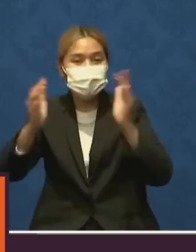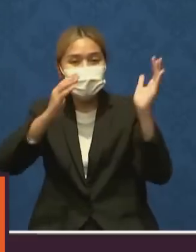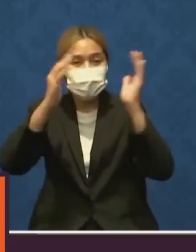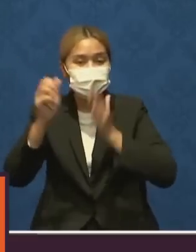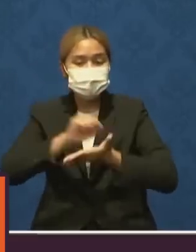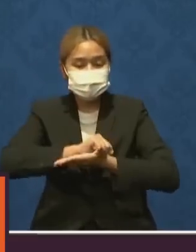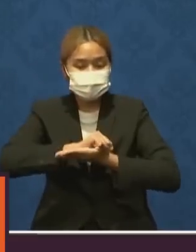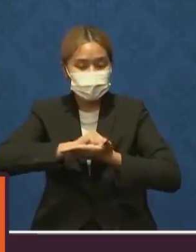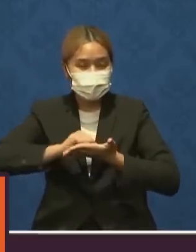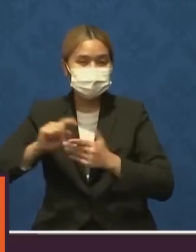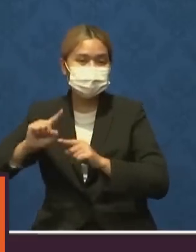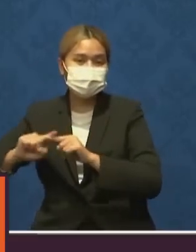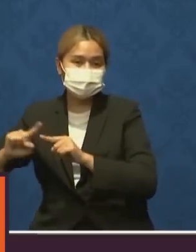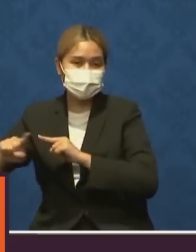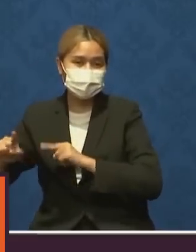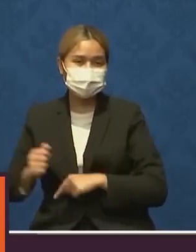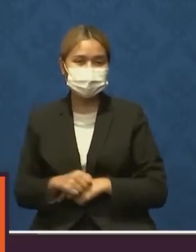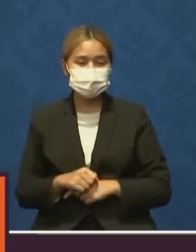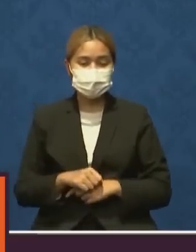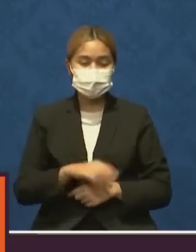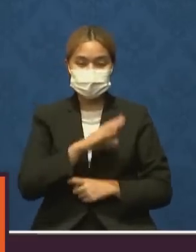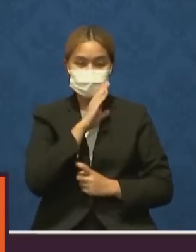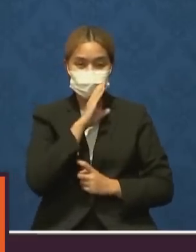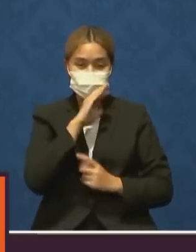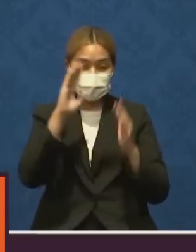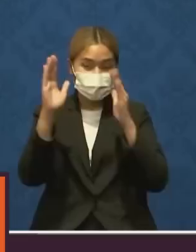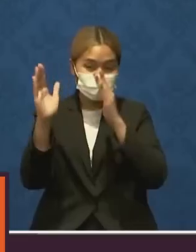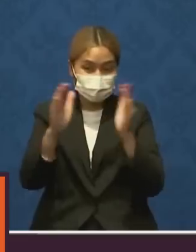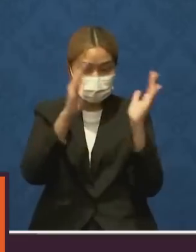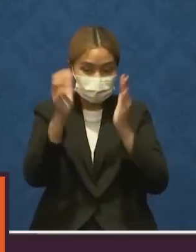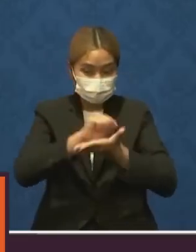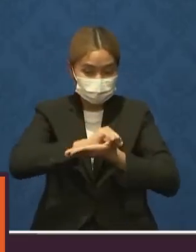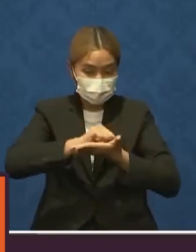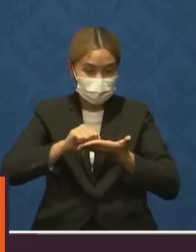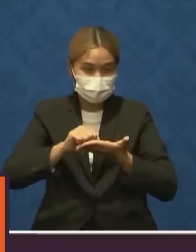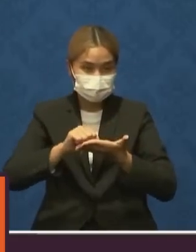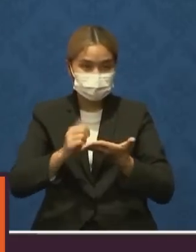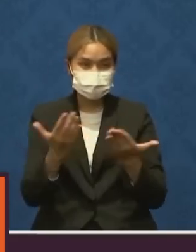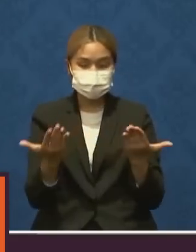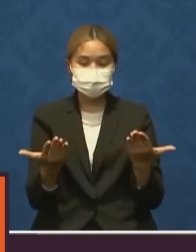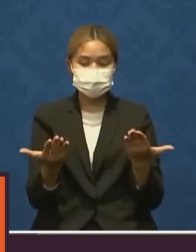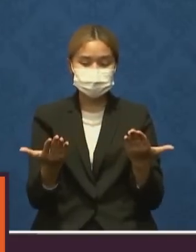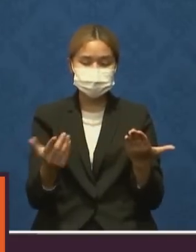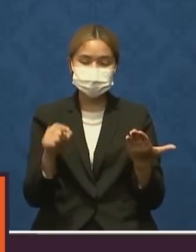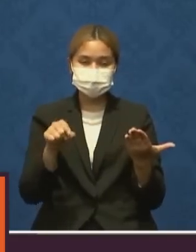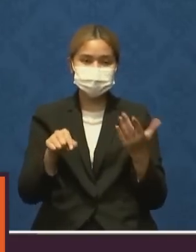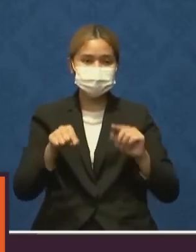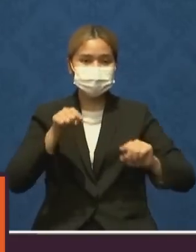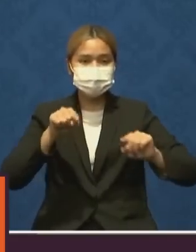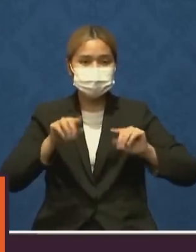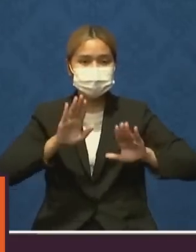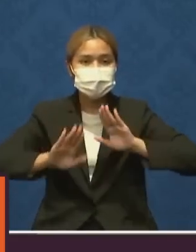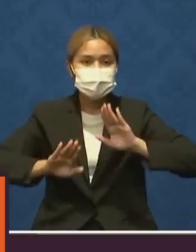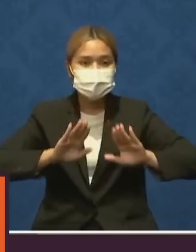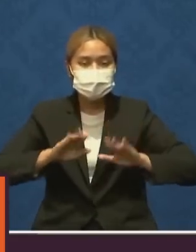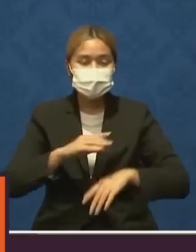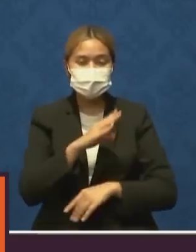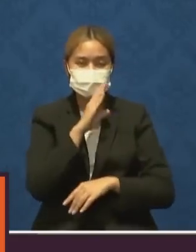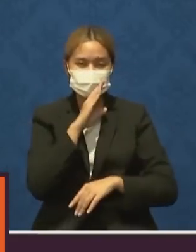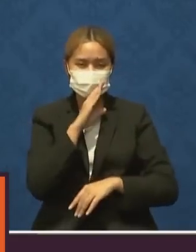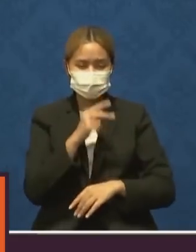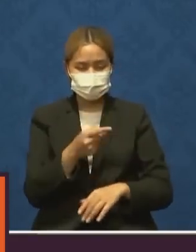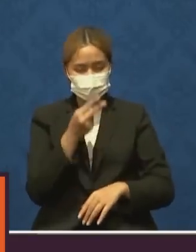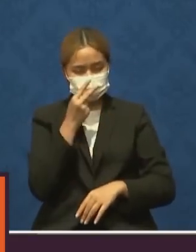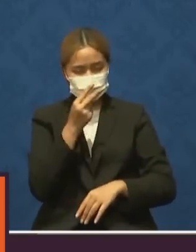ผมก็โดเอานโยบายภรริานศาสของรศบาณ TWO อันมา günstก็ยอมรามวามาน mogelijk Cle เสีบกตรๆไมได้